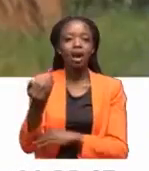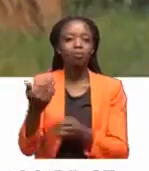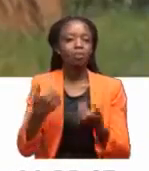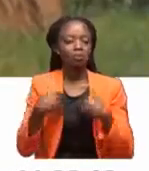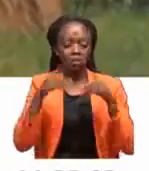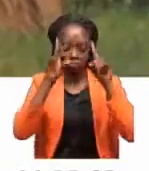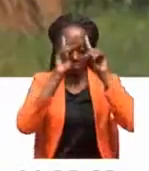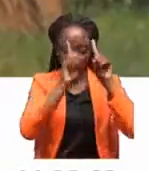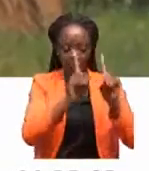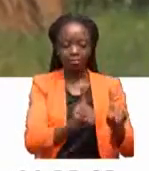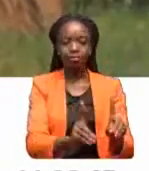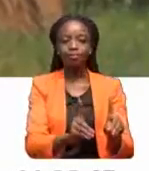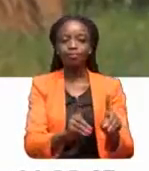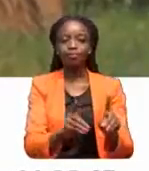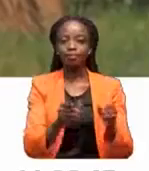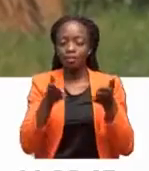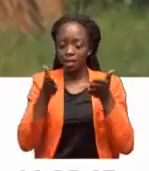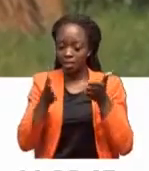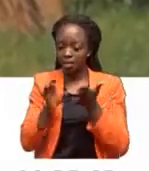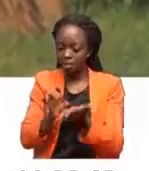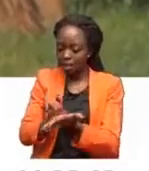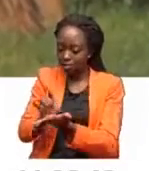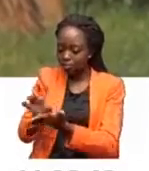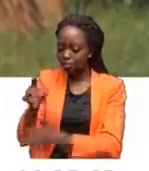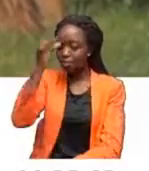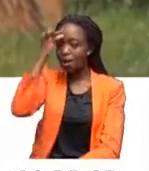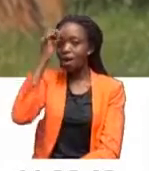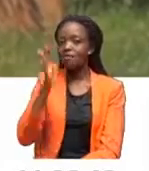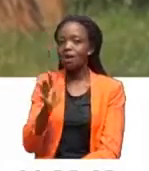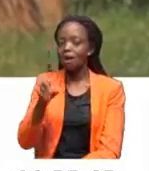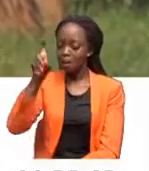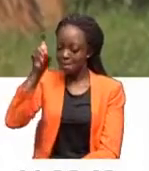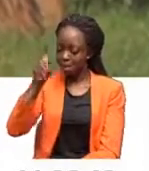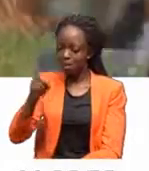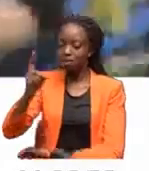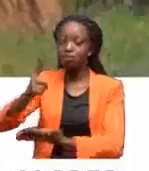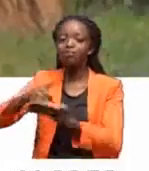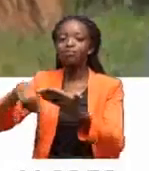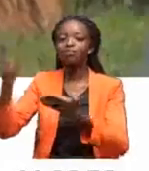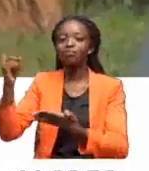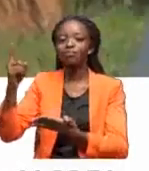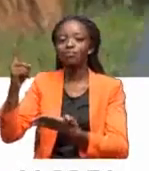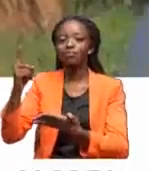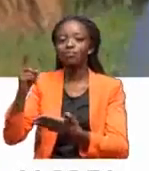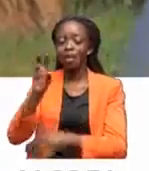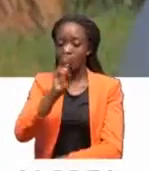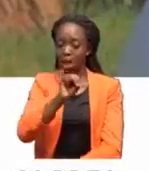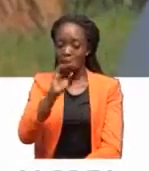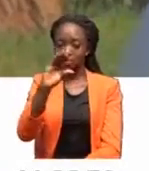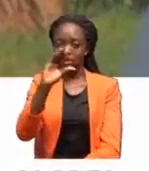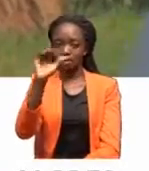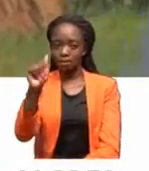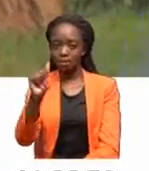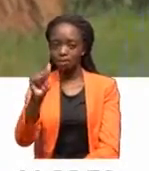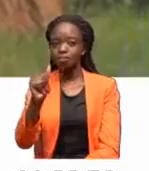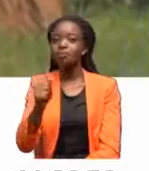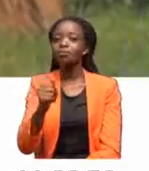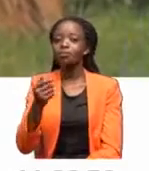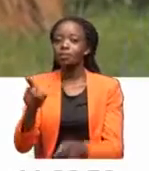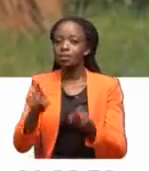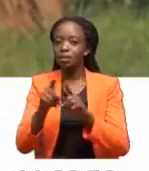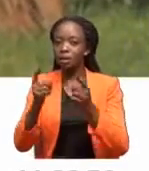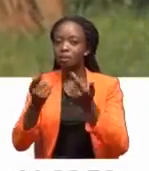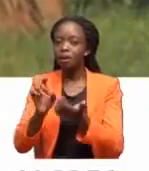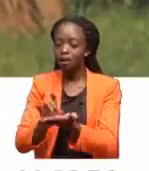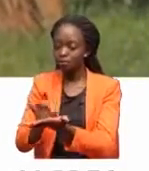nimeamua hii impeachment ya gavana Khaemba lazima itapita, na yule MCA ataenda kando na impeachment ya